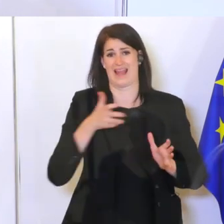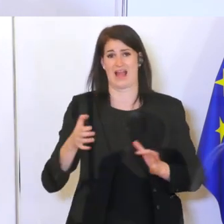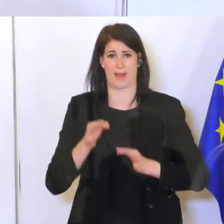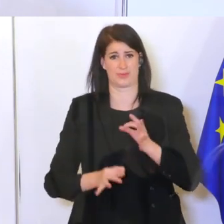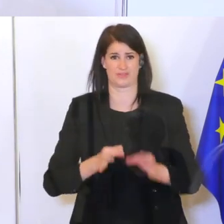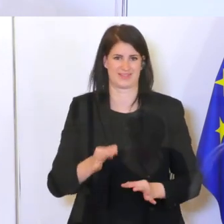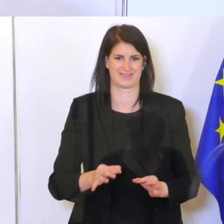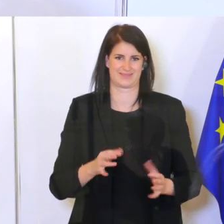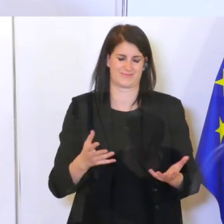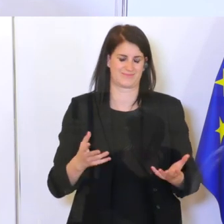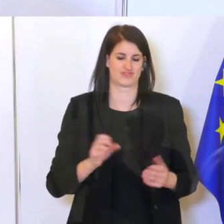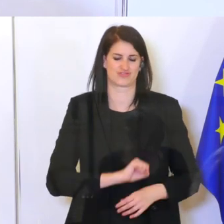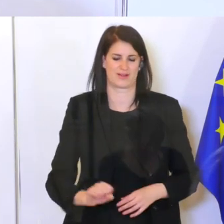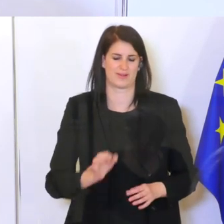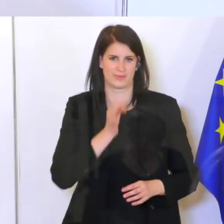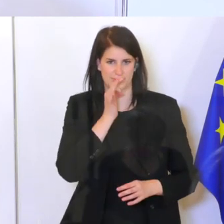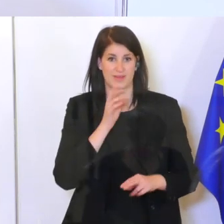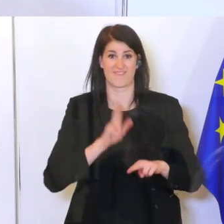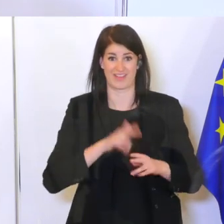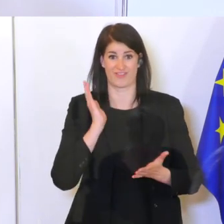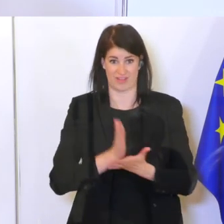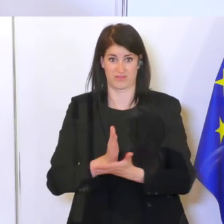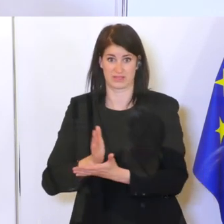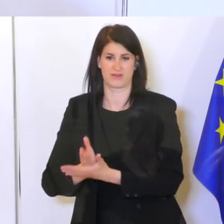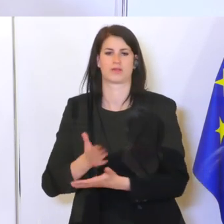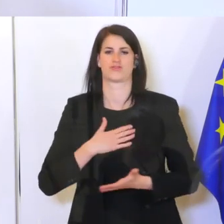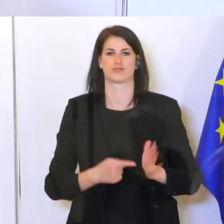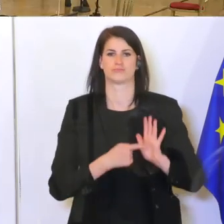Pakete klar, aber sobald die fertig sind, werden sie Schritt für Schritt präsentiert.